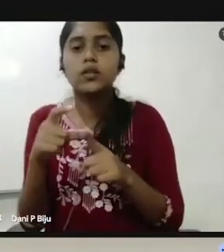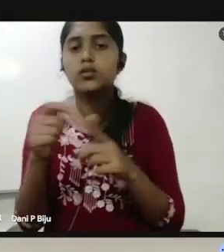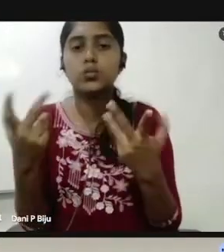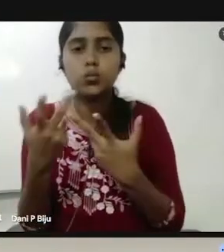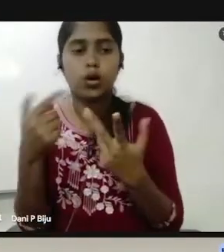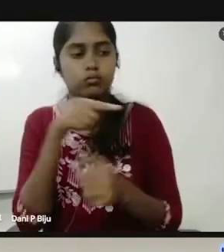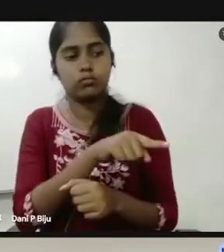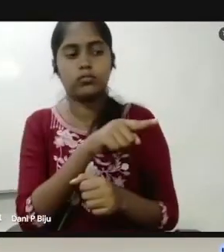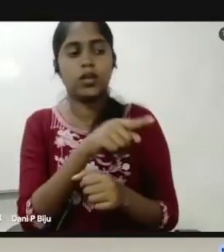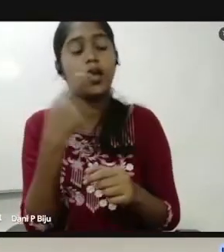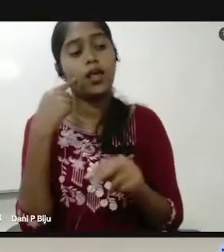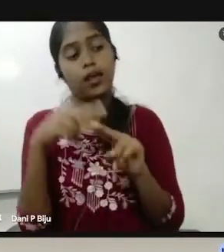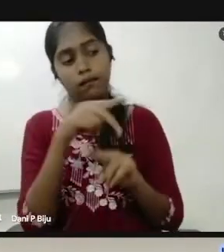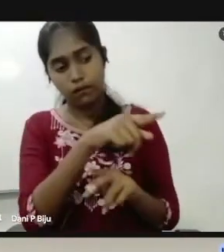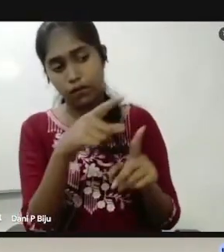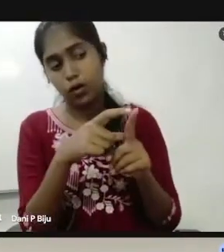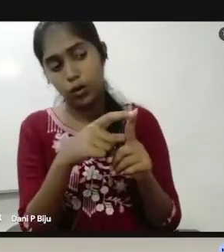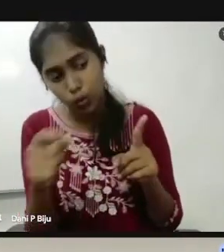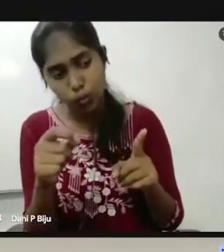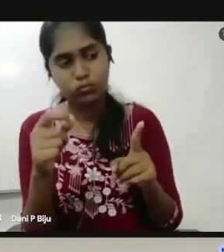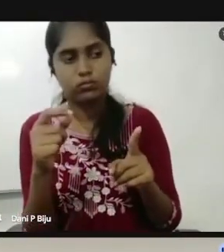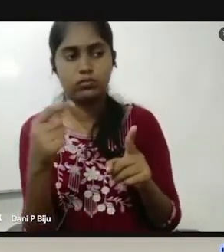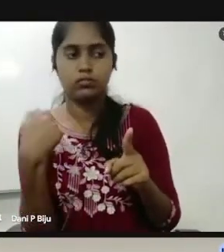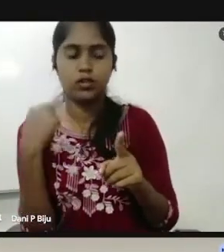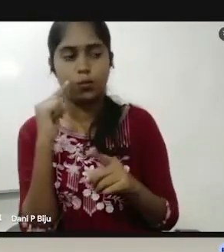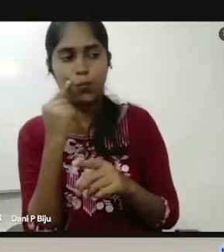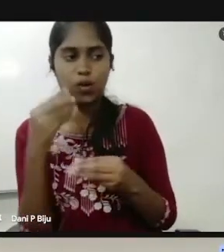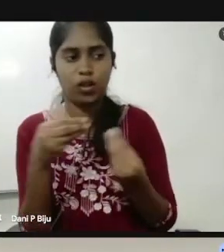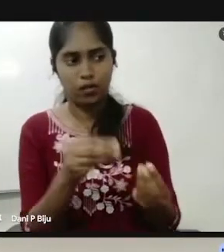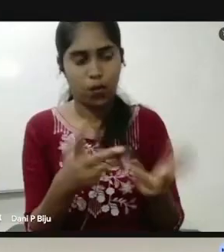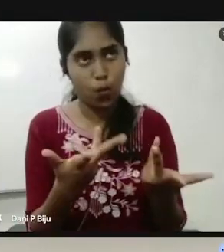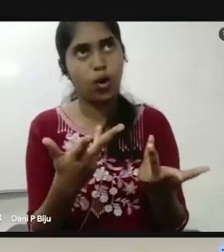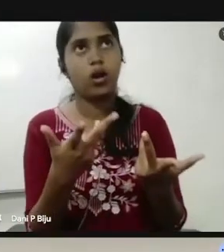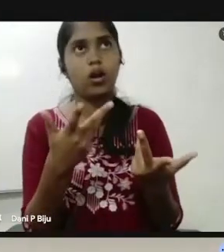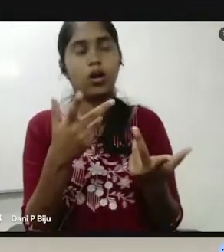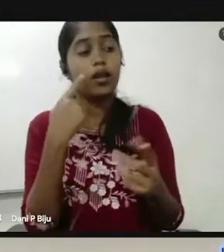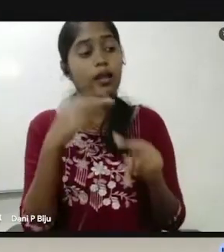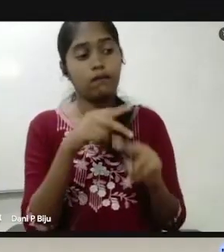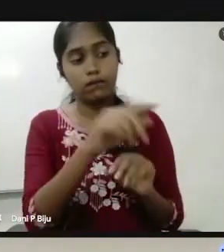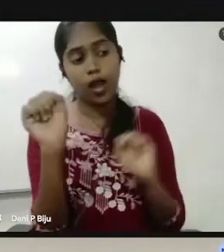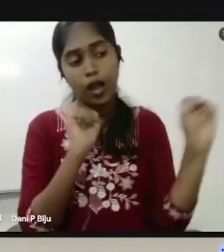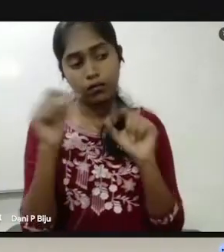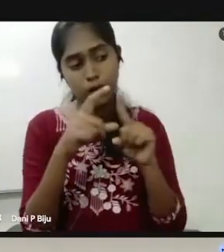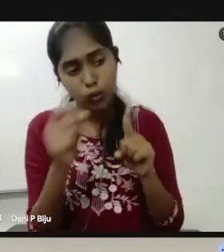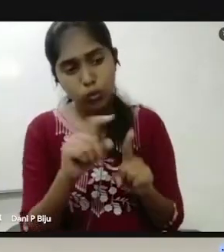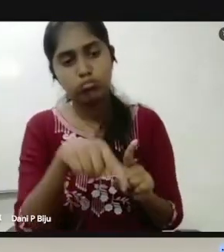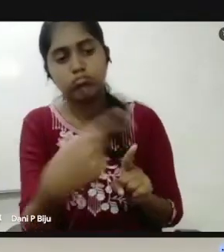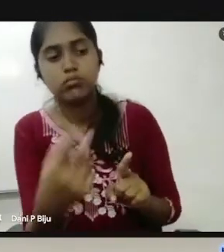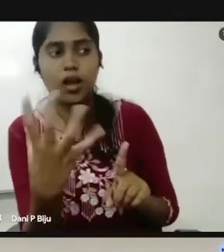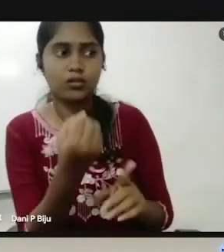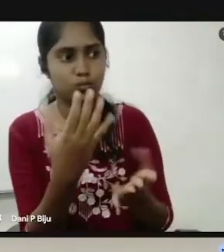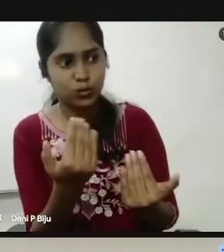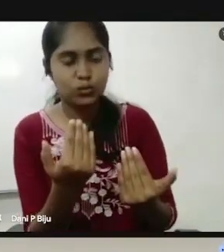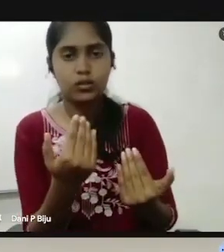ചെയ്യാൻ കിട്ടും. അങ്ങനെ നമ്മളൊരു കണ്ടീഷണൽ ക്ലോസ് വെച്ചിട്ടാണ് സാധാരണ ഞങ്ങൾ ഇവിടെ ചെയ്യിക്കാറുള്ളത്. ഐ ഹോപ്പ് ഐ ആൻസർഡ് യുവർ ക്വസ്റ്റ്യൻ.